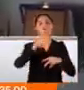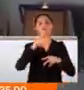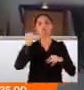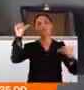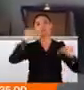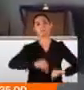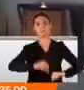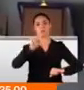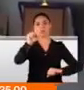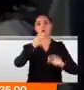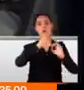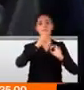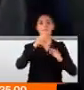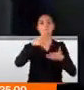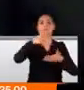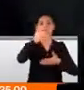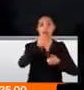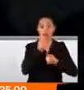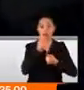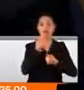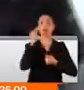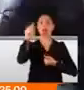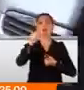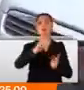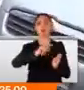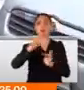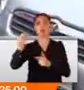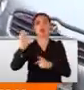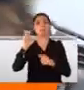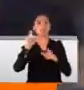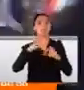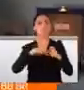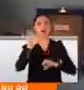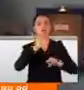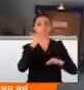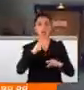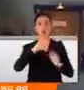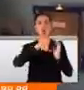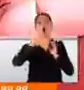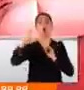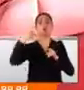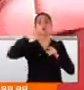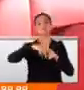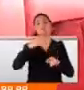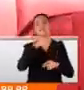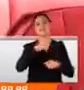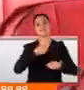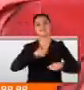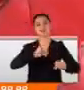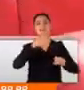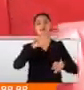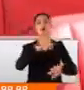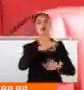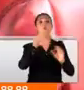otobüse binerken tek tek kimlik kontrolü yapılacak. Kalkış noktası kontrolleri, PCR testi yoksa otobüse almayacağız, bilet de yanabilir. Otobüs seyahatlerinde